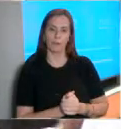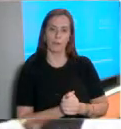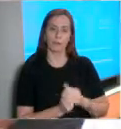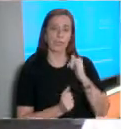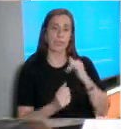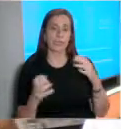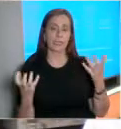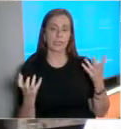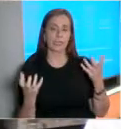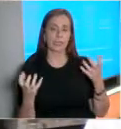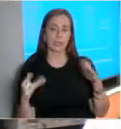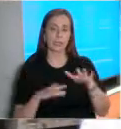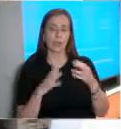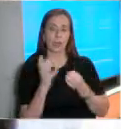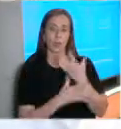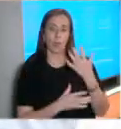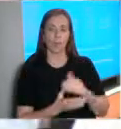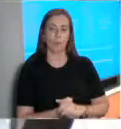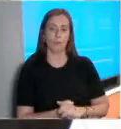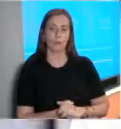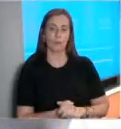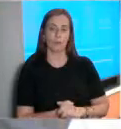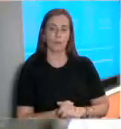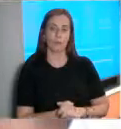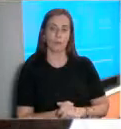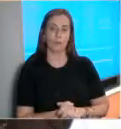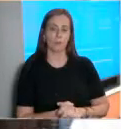איזה ממשלה הולכת לקום לדעתך?